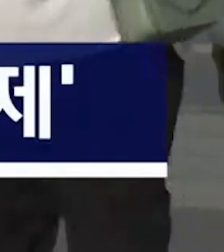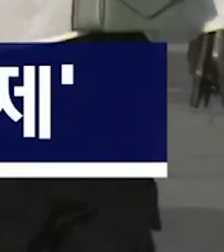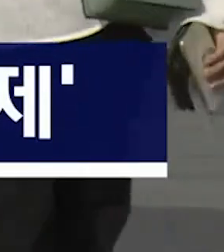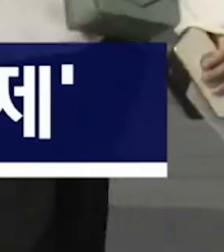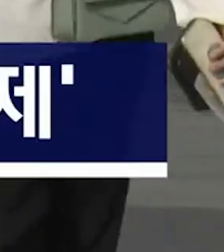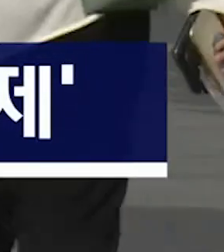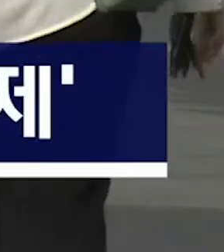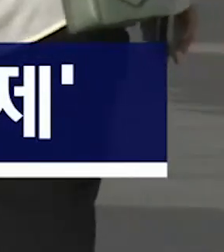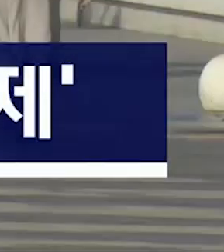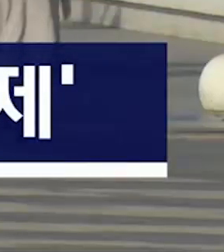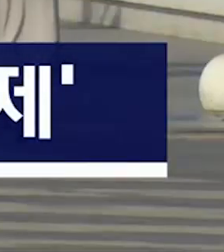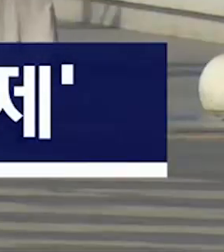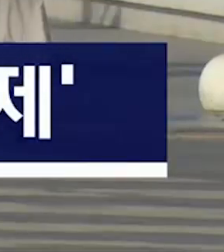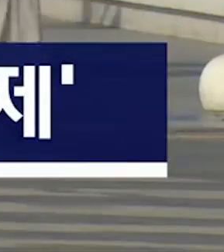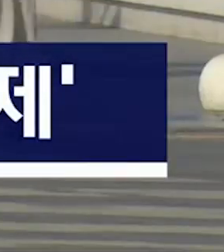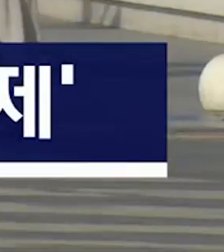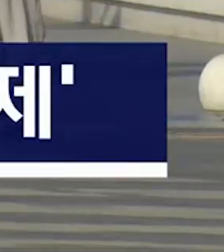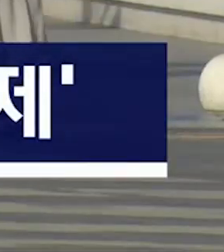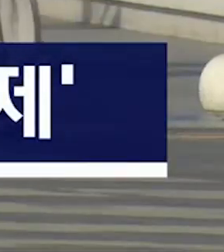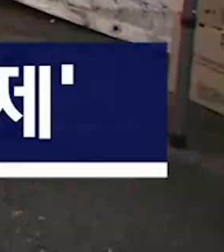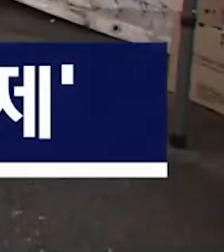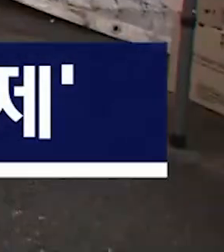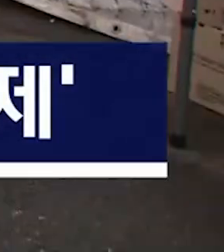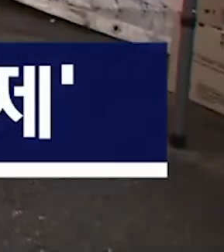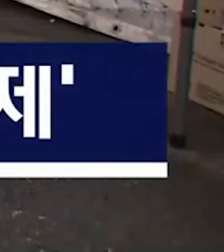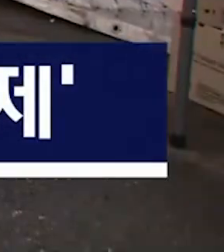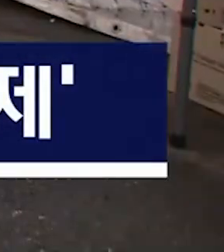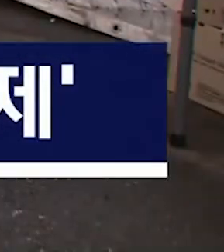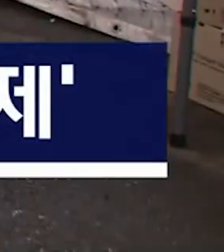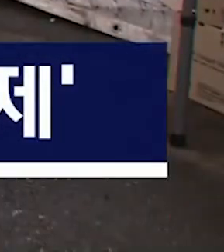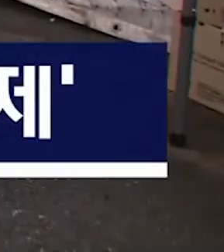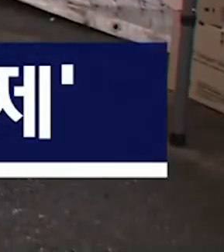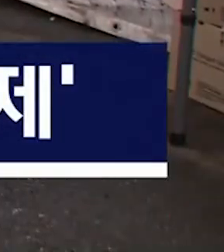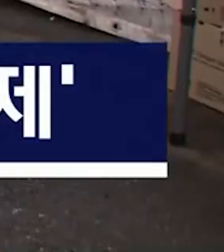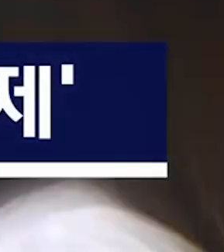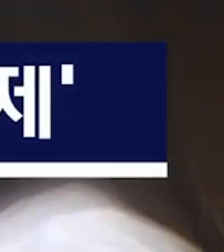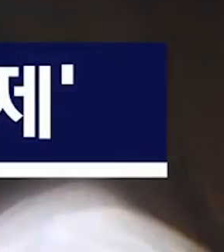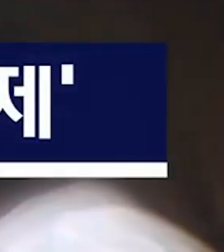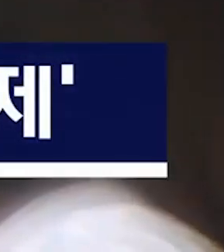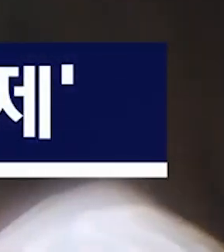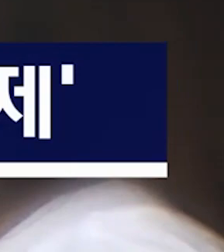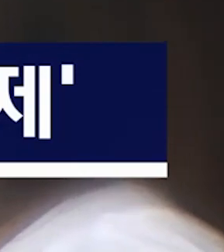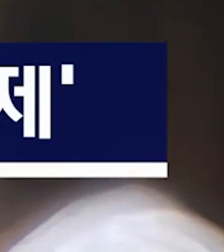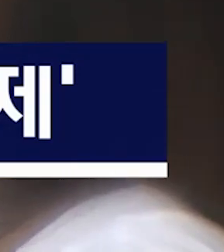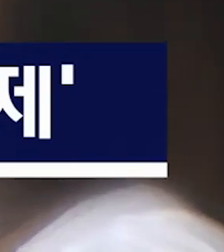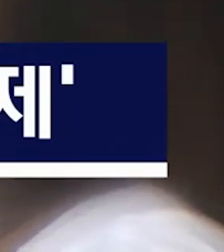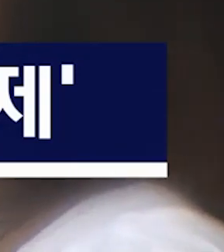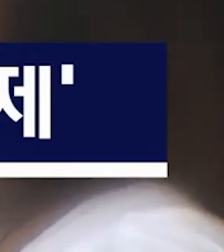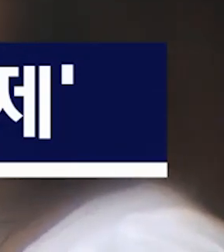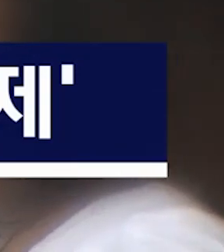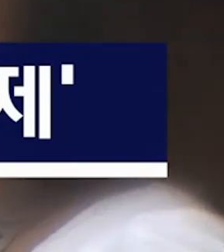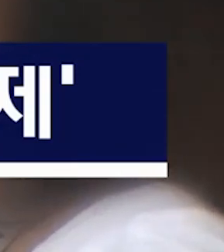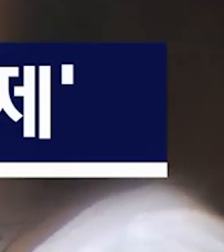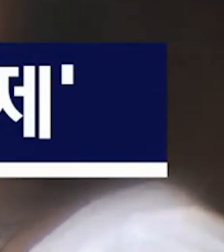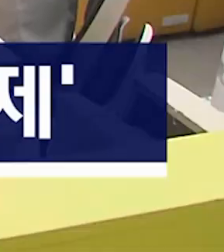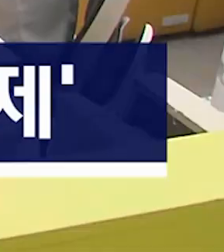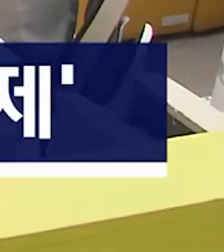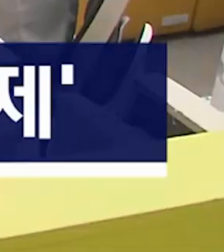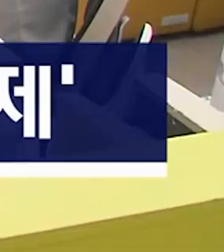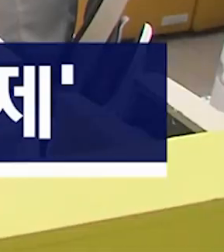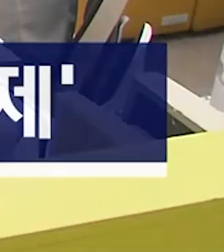코로나19 격리 의무가 다음 달부터 해제됩니다. 이제부턴 코로나19도 독감과 같은 풍토병 취급을 받게 되는